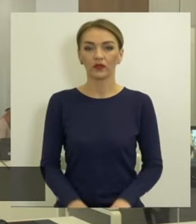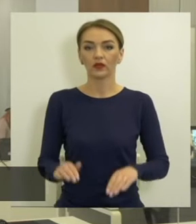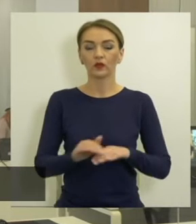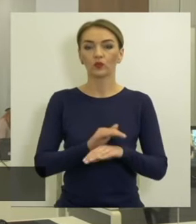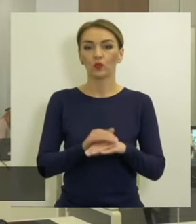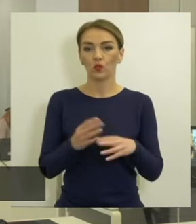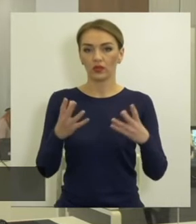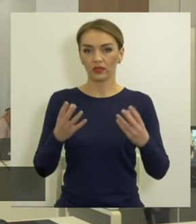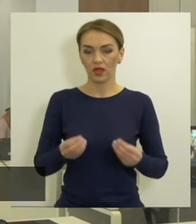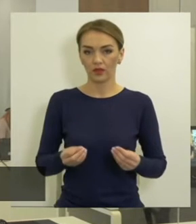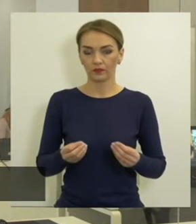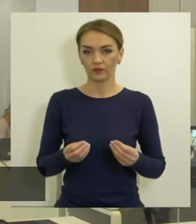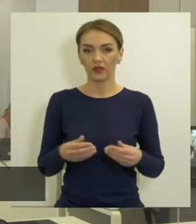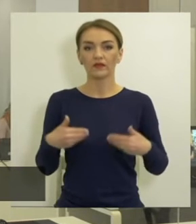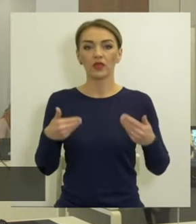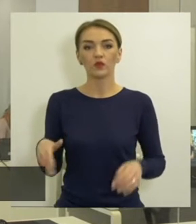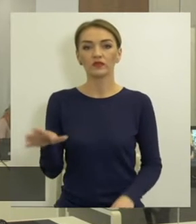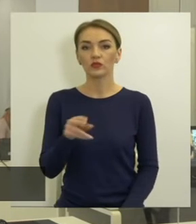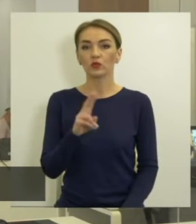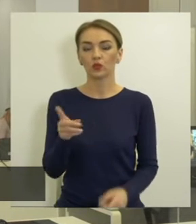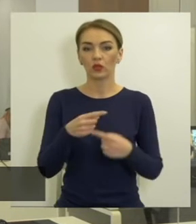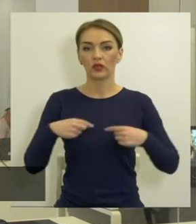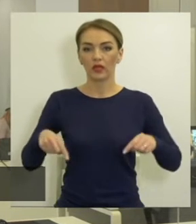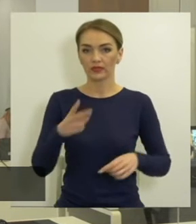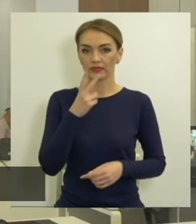Доброго дня. Вітаю всіх, хто нас дивиться.